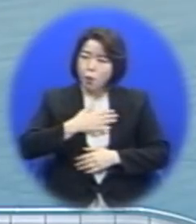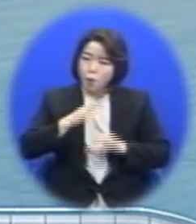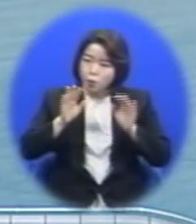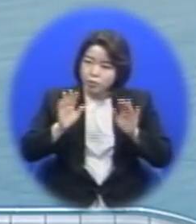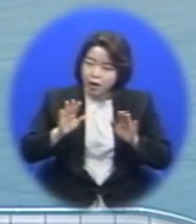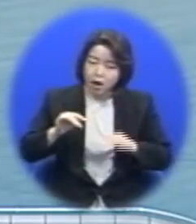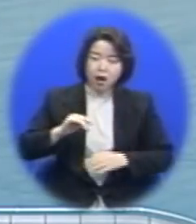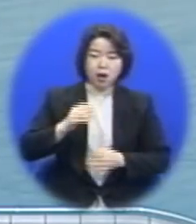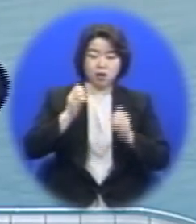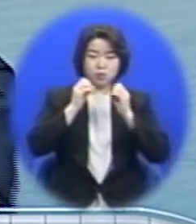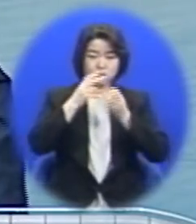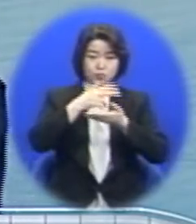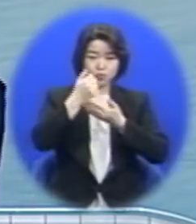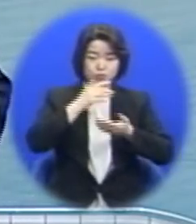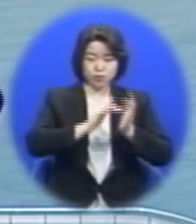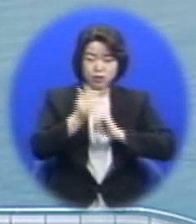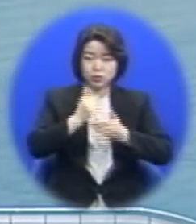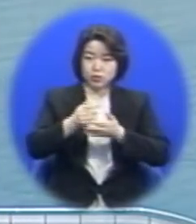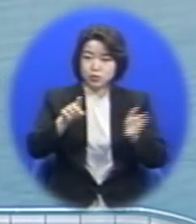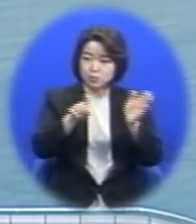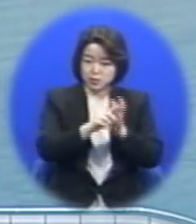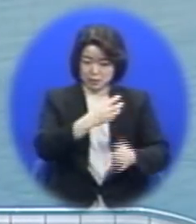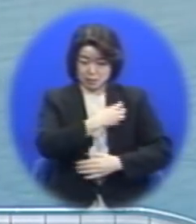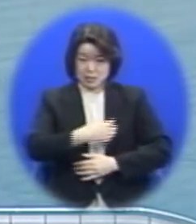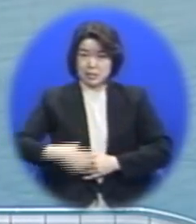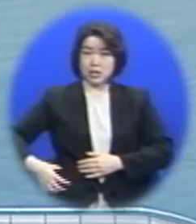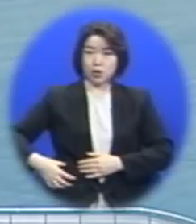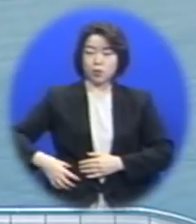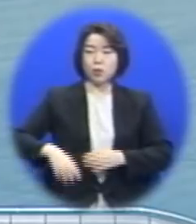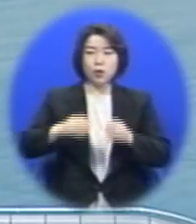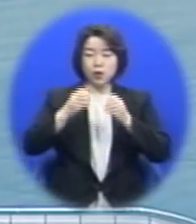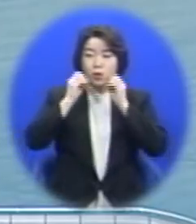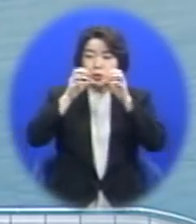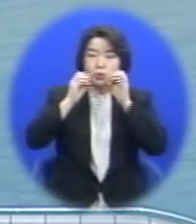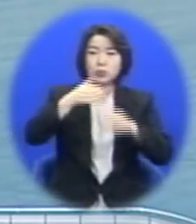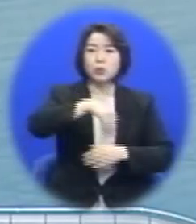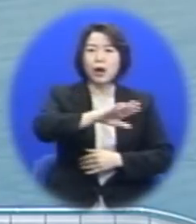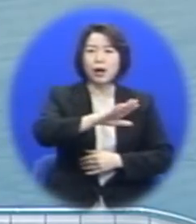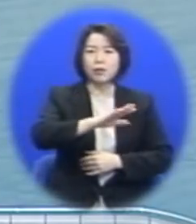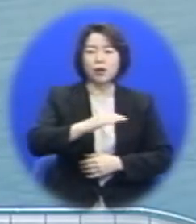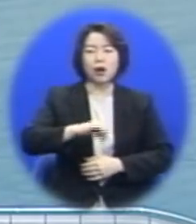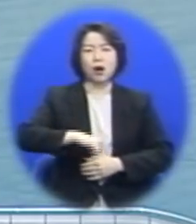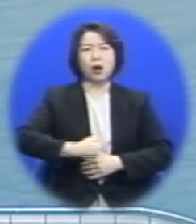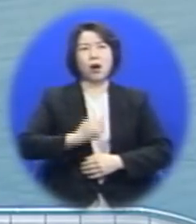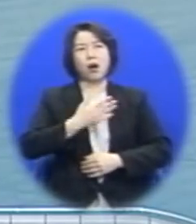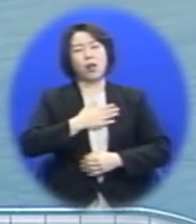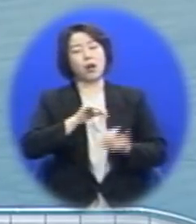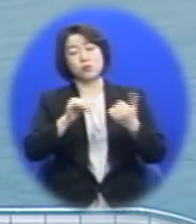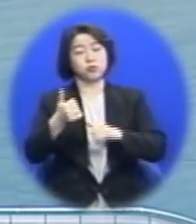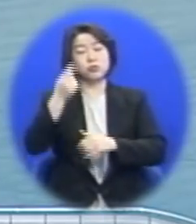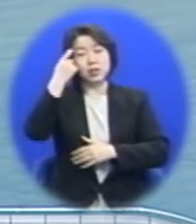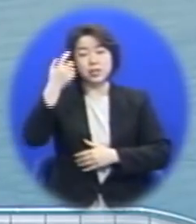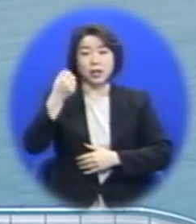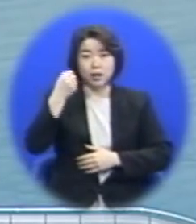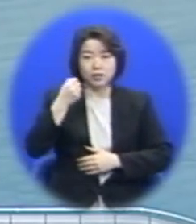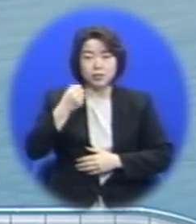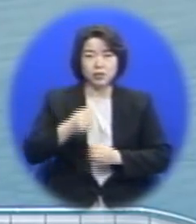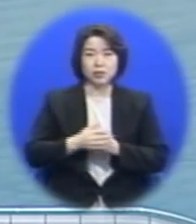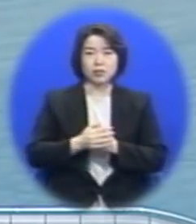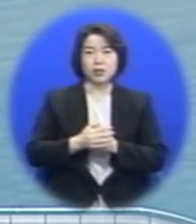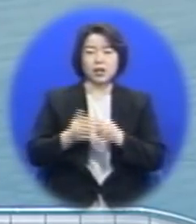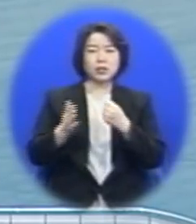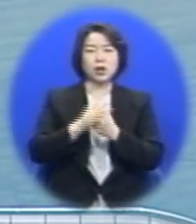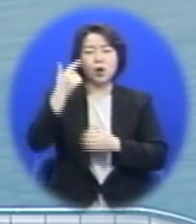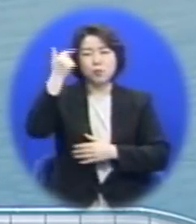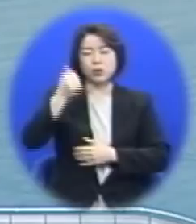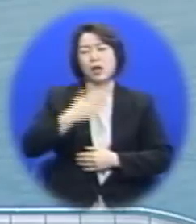자기가 주 예수를 믿으라 띠를 띠고 전도를 나가야 되니 자기는 그러면 죽는다는 거예요. 그래서 목사님